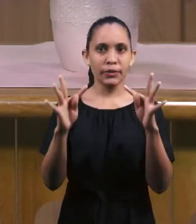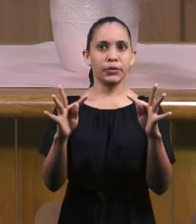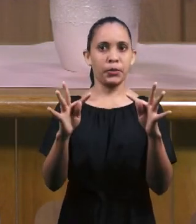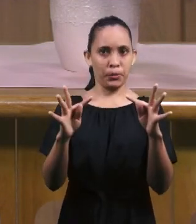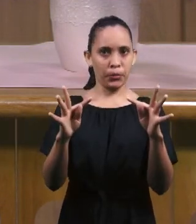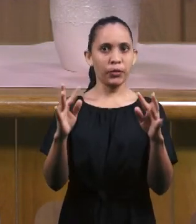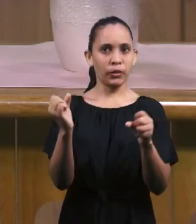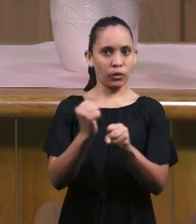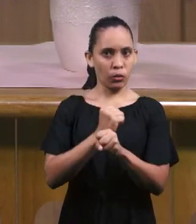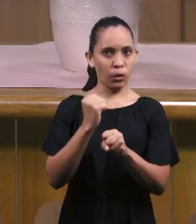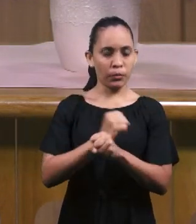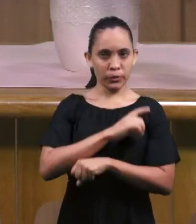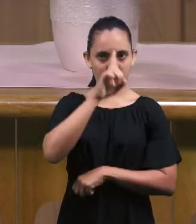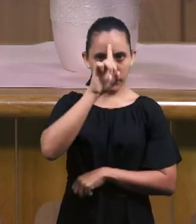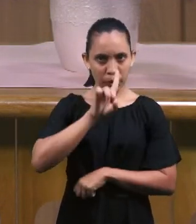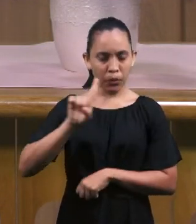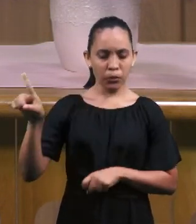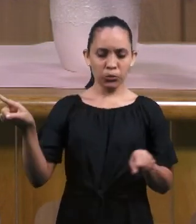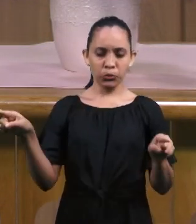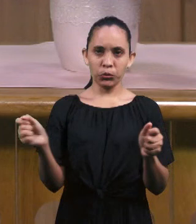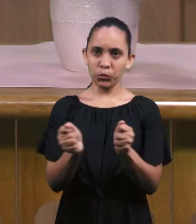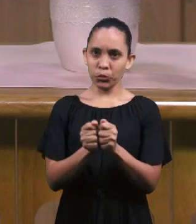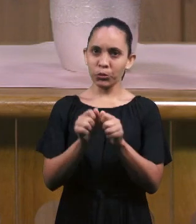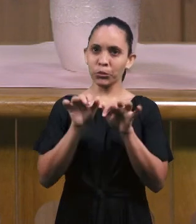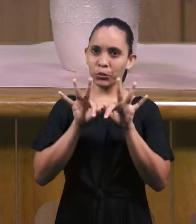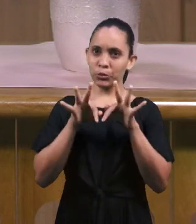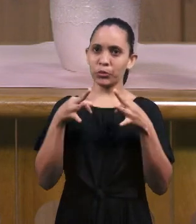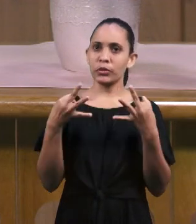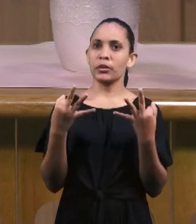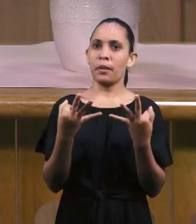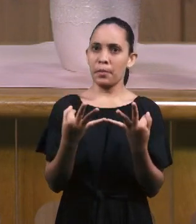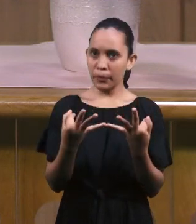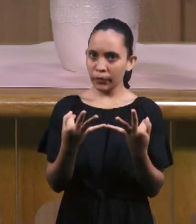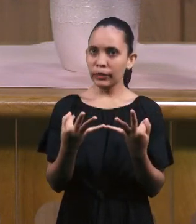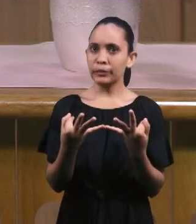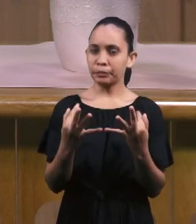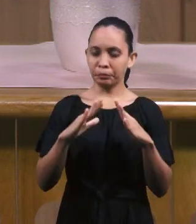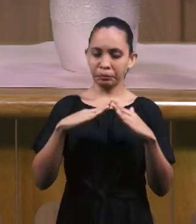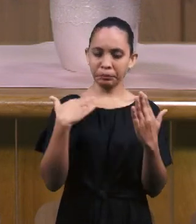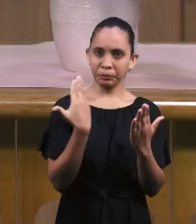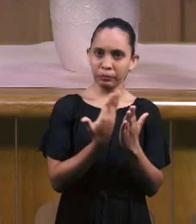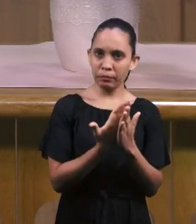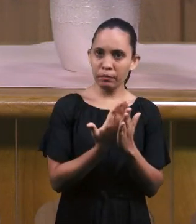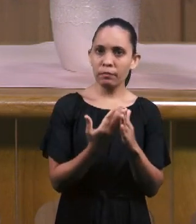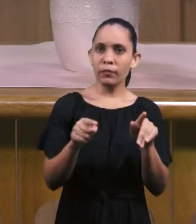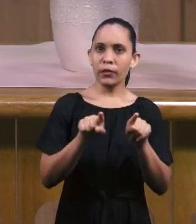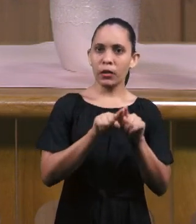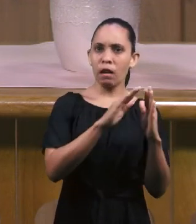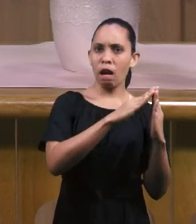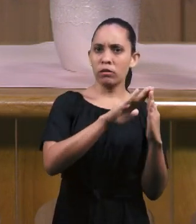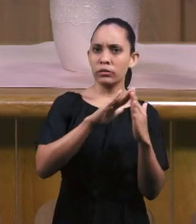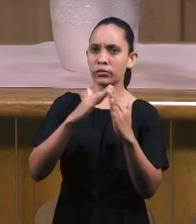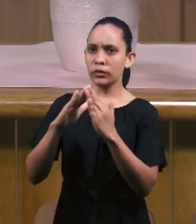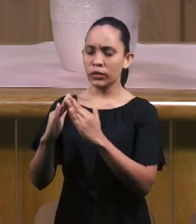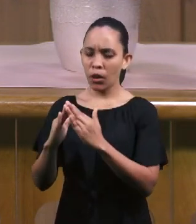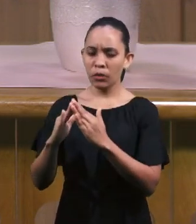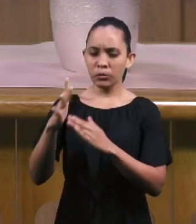vivants de ton œuvre auprès de leur famille, auprès des collègues à l'école, auprès des voisins,